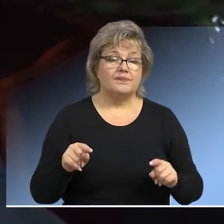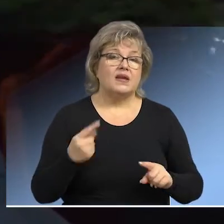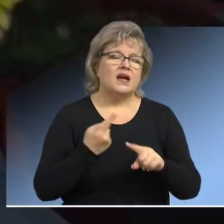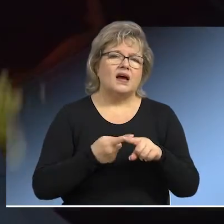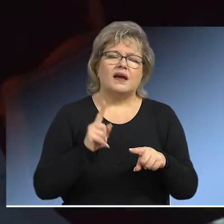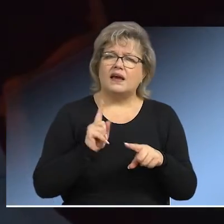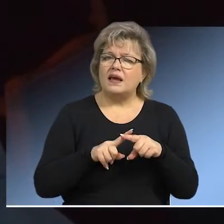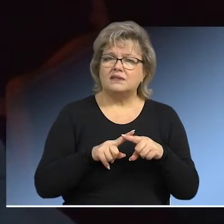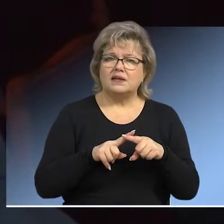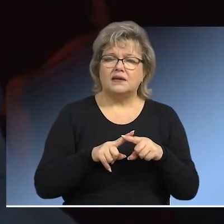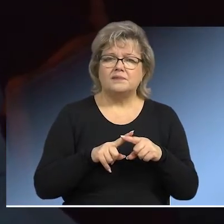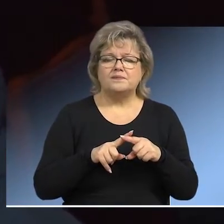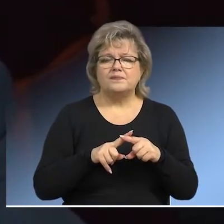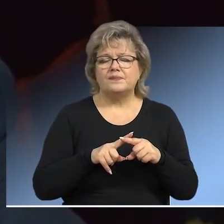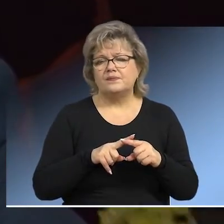это